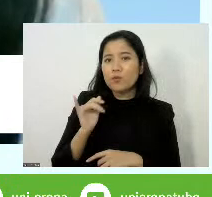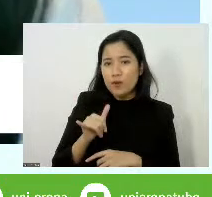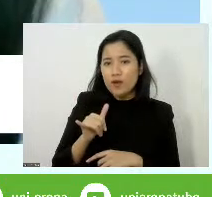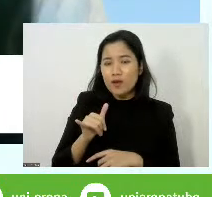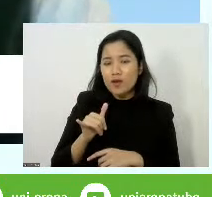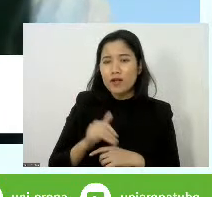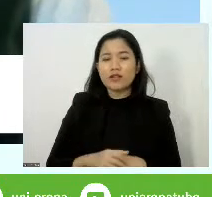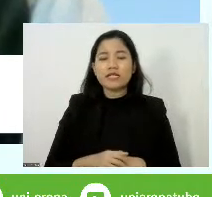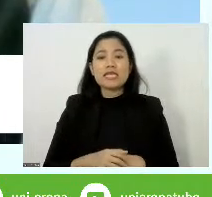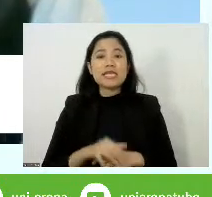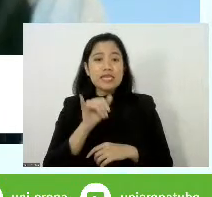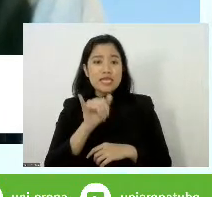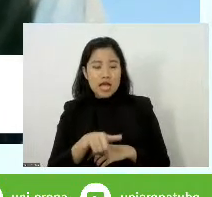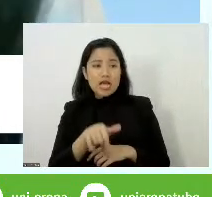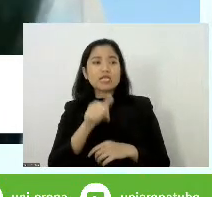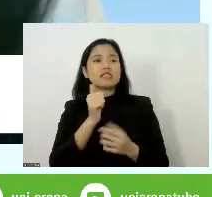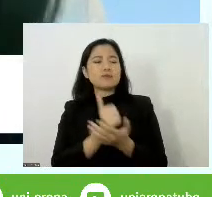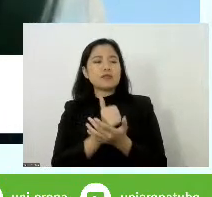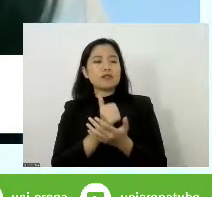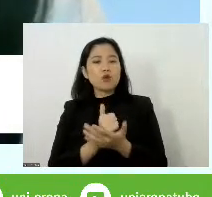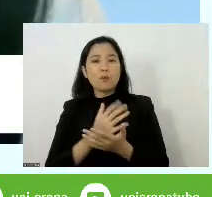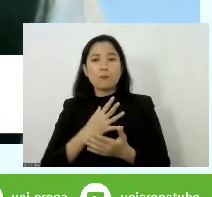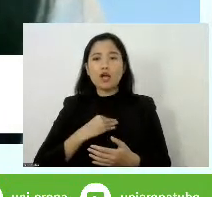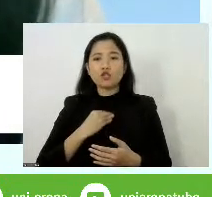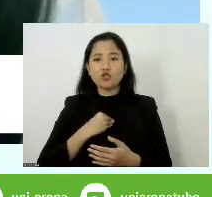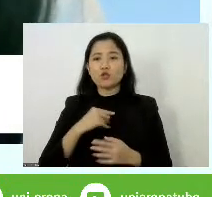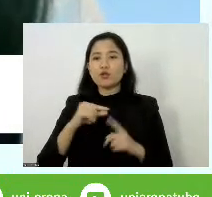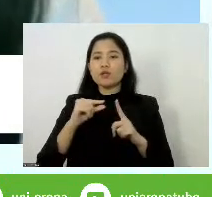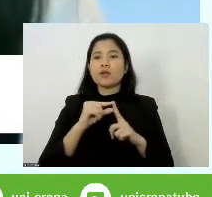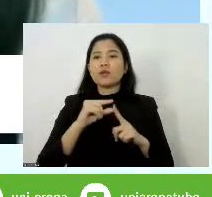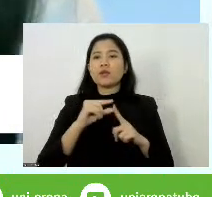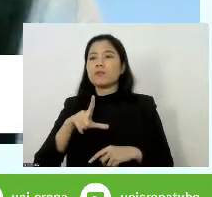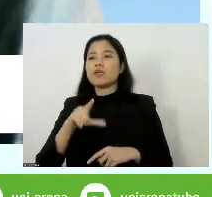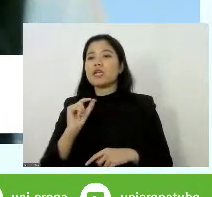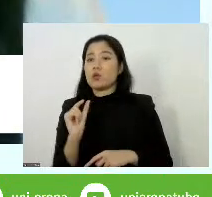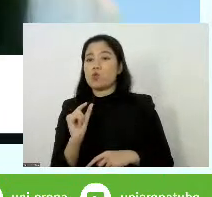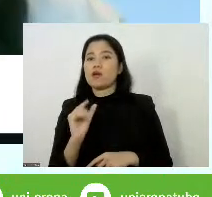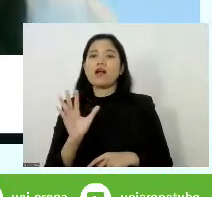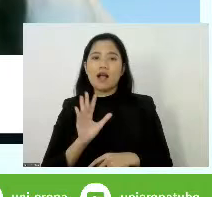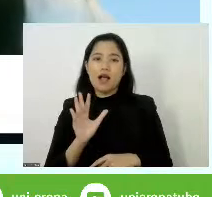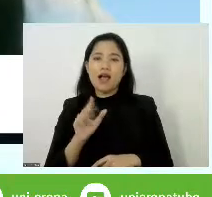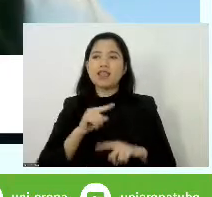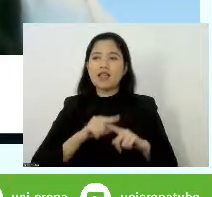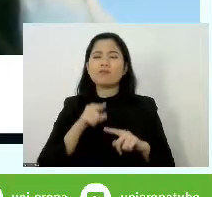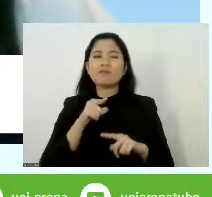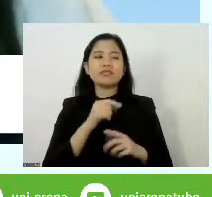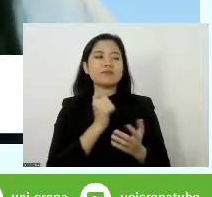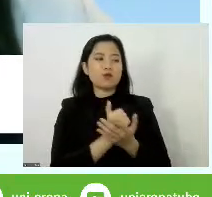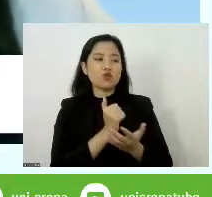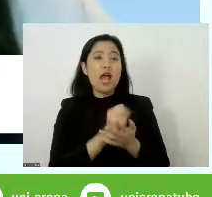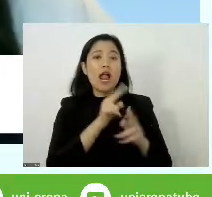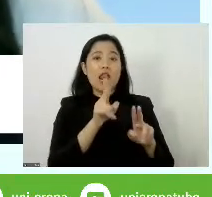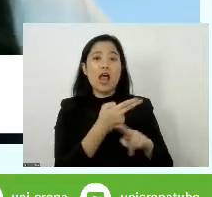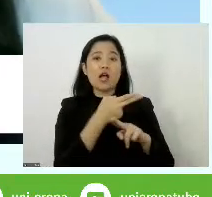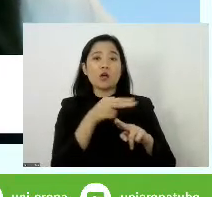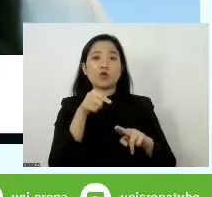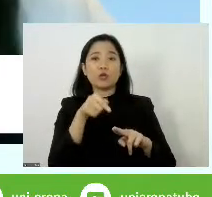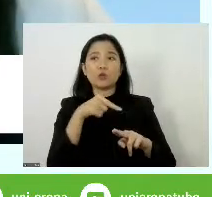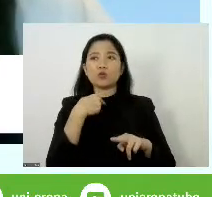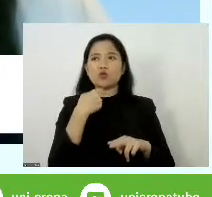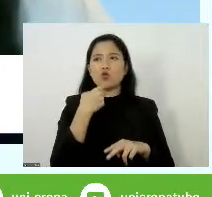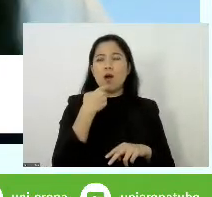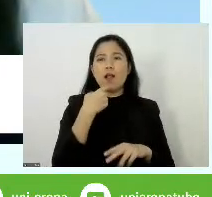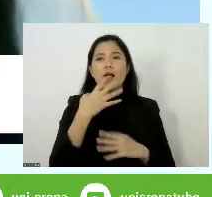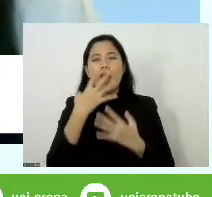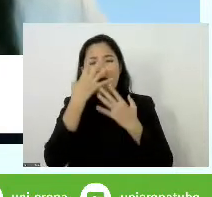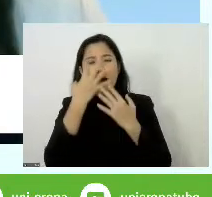Mungkin maksudnya sebenarnya enggak sekilo itu sih justru lagu Itu ketulis tentang harapan kenapa aku tutupi studi